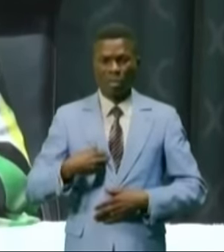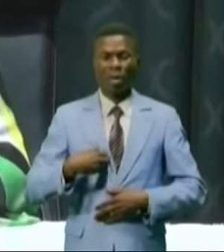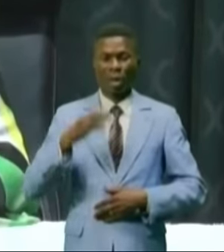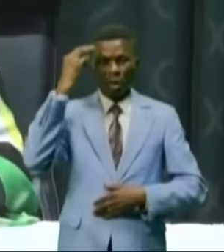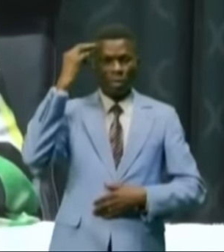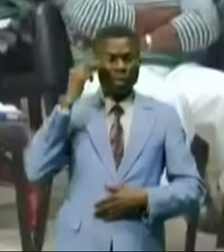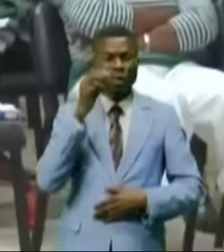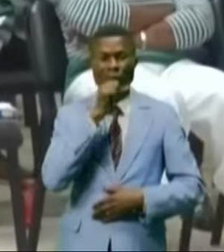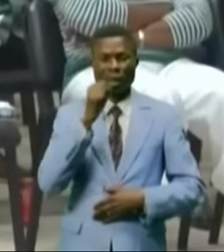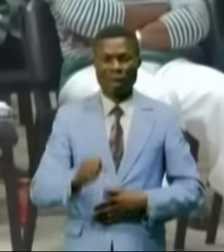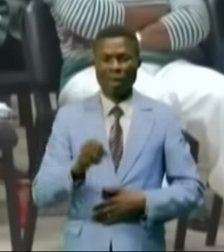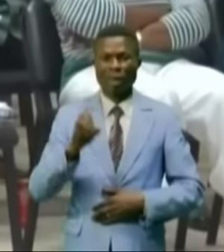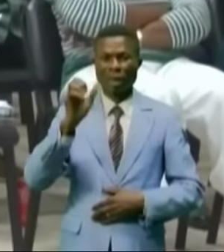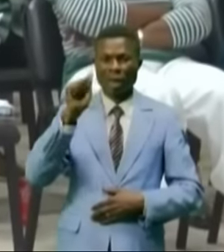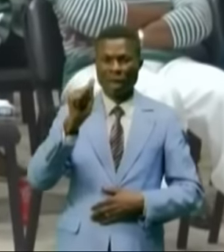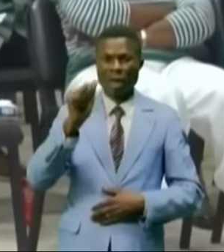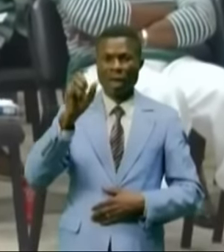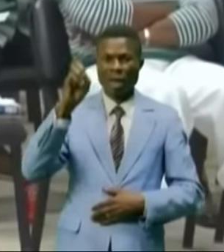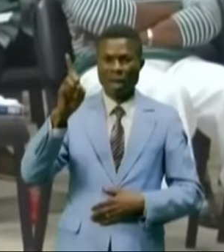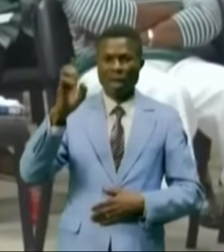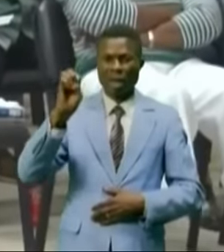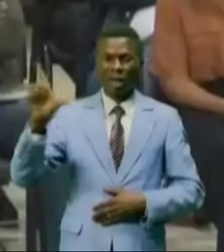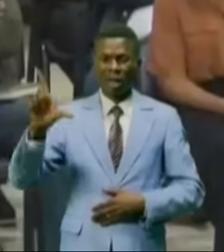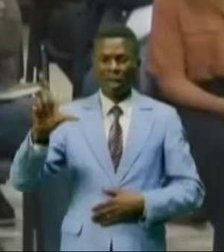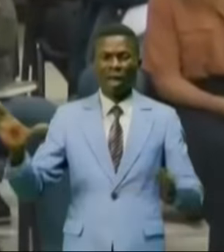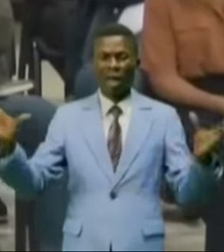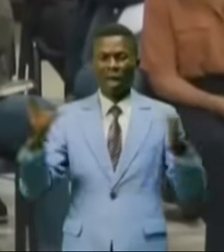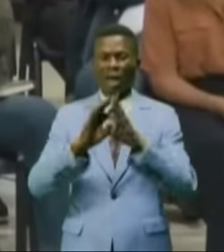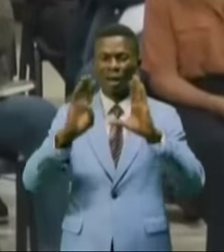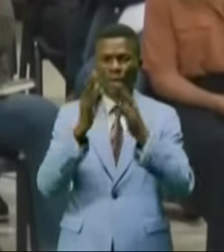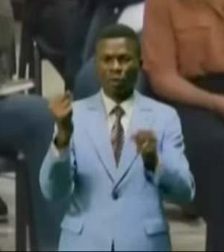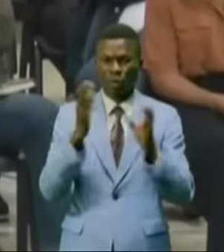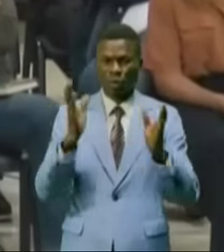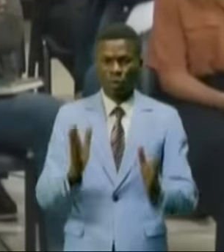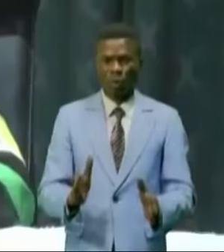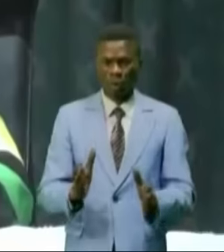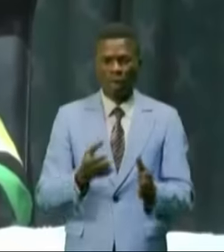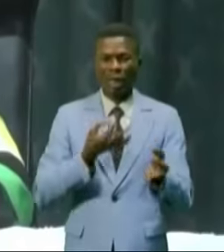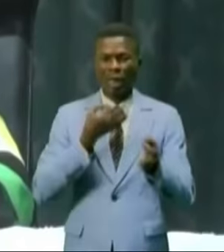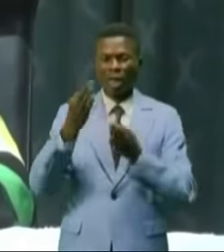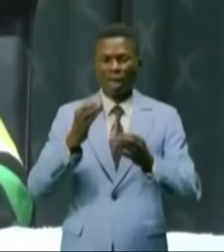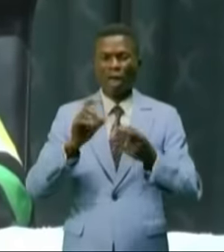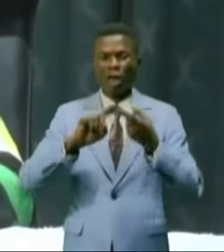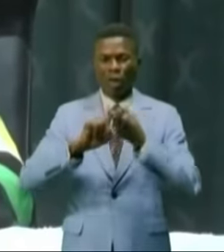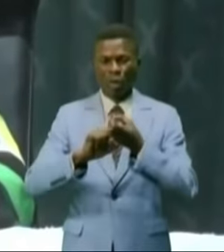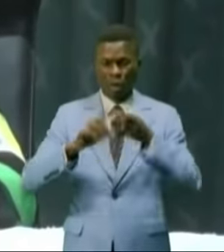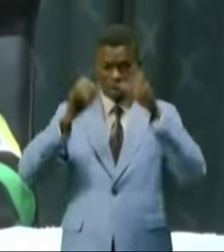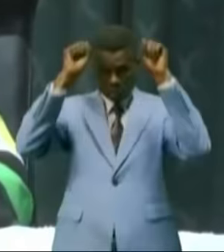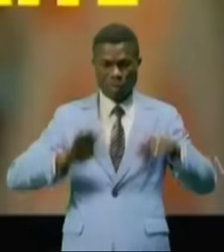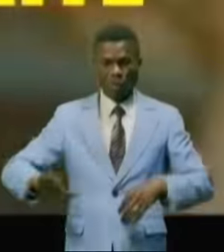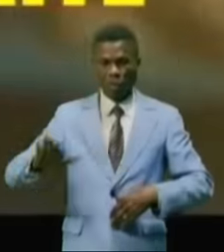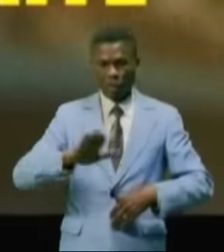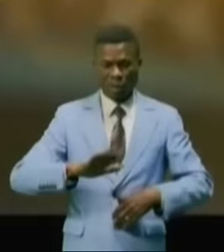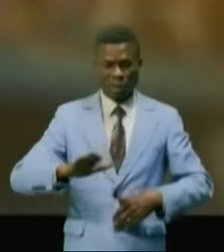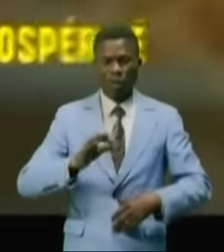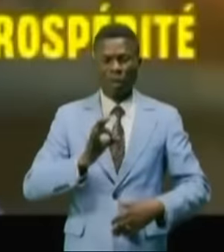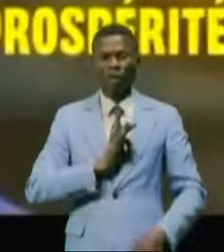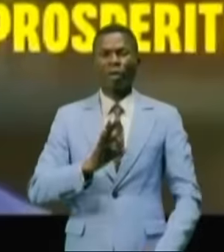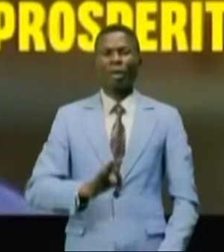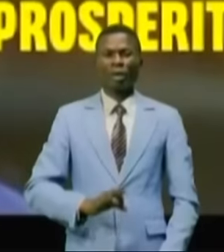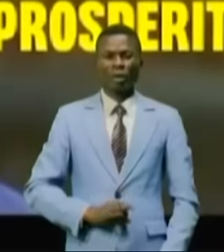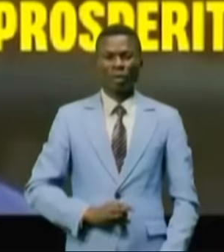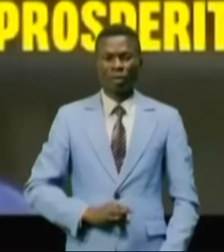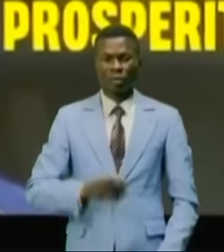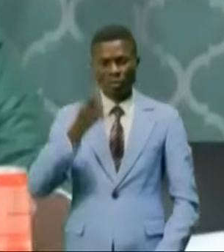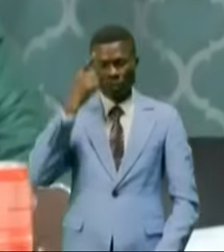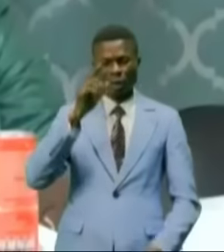qui a réuni l'ensemble du personnel de son administration, a dit toute sa gratitude au chef de l'État, Félix-Antoine Tshisekedi Tshilombo, pour